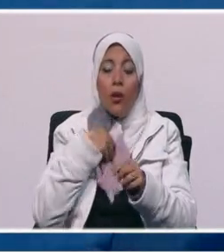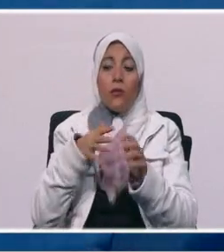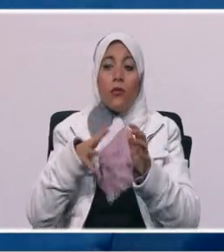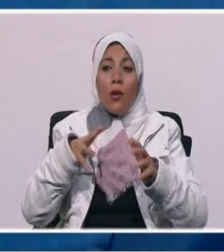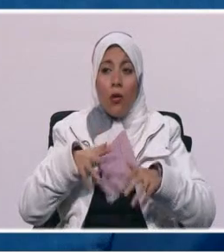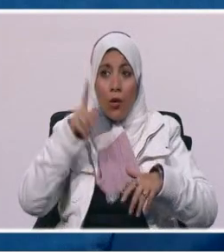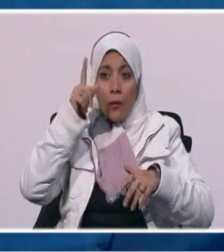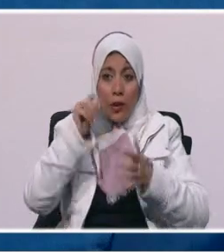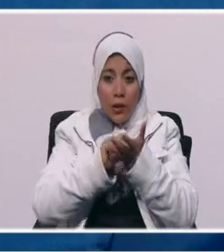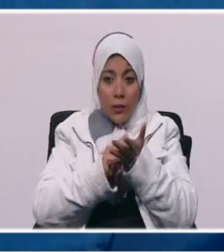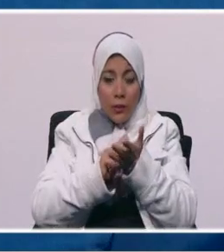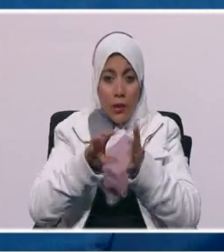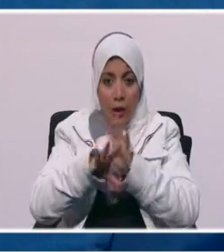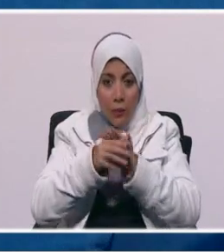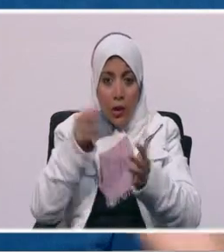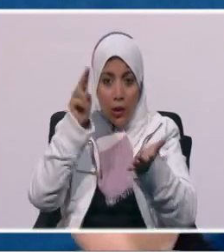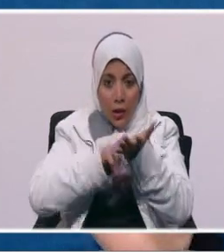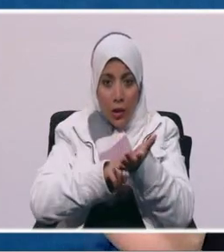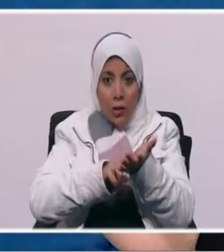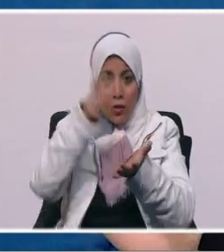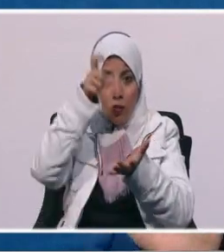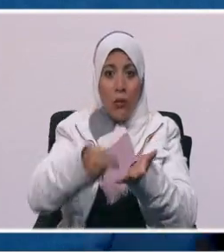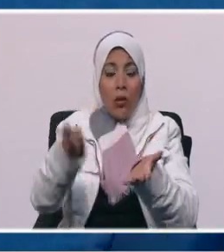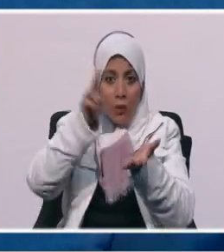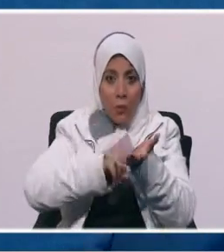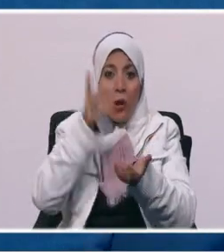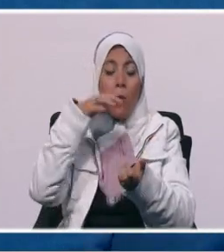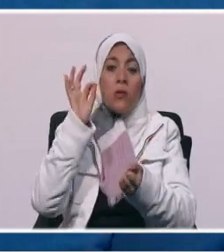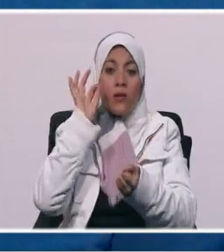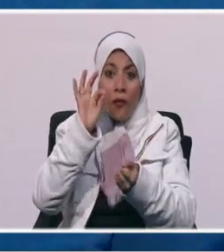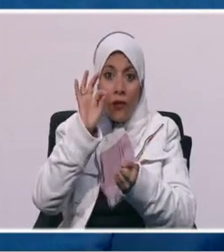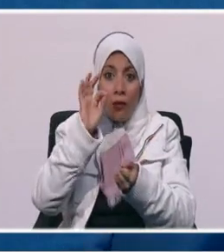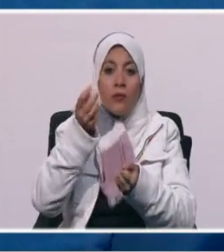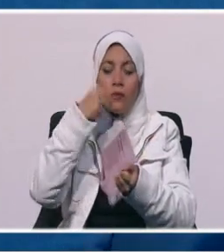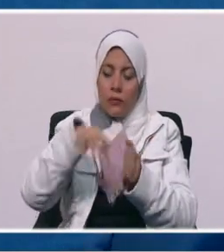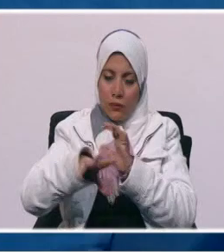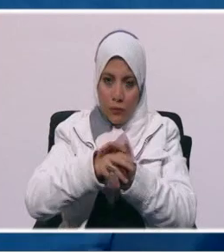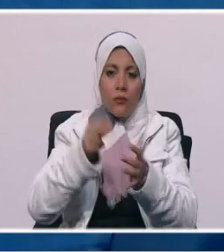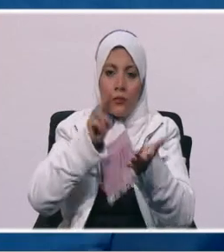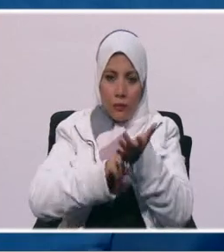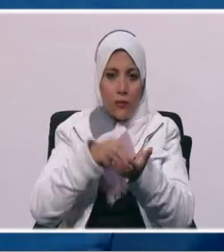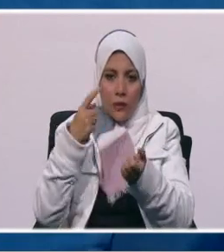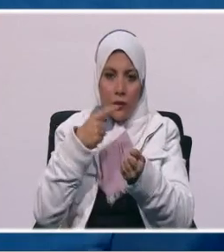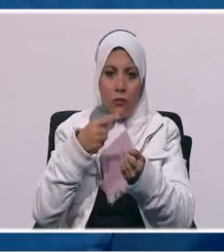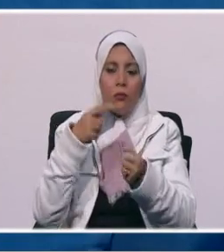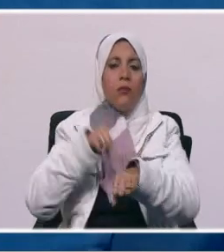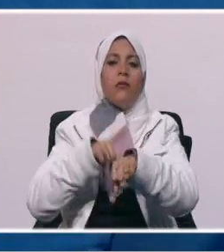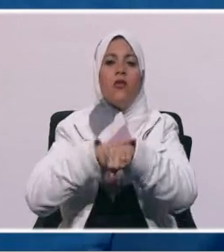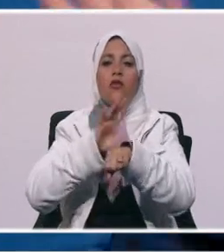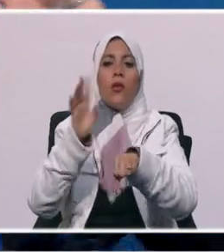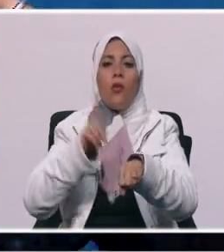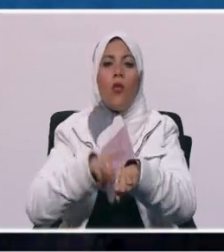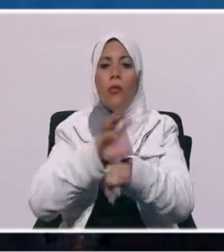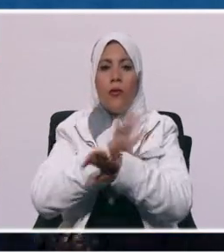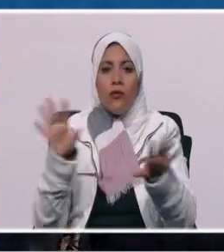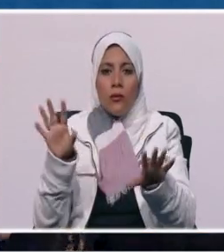الاول من الصفر هعيدها. ومفيش وقت تقدر تقول انا مش هعرف ابتدي فيه.